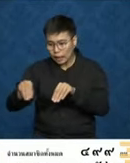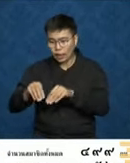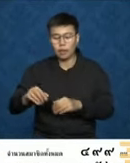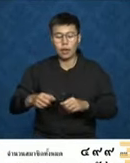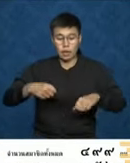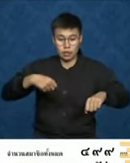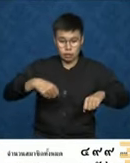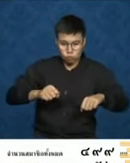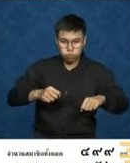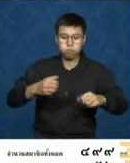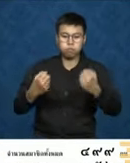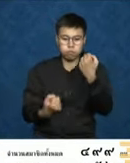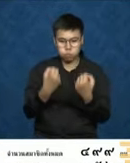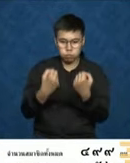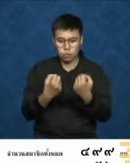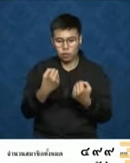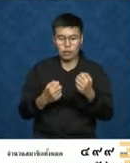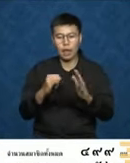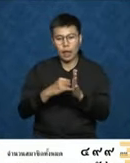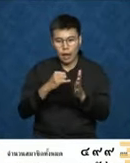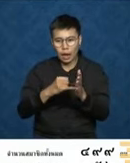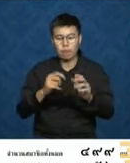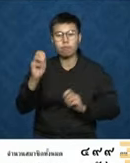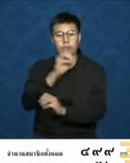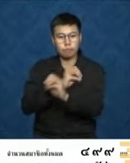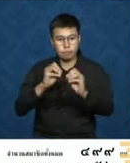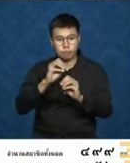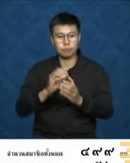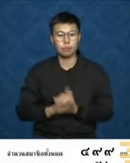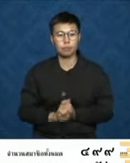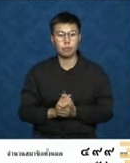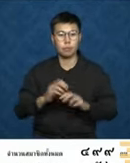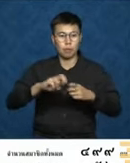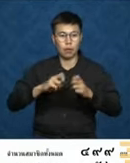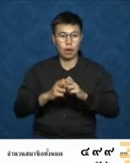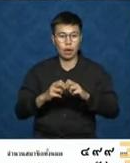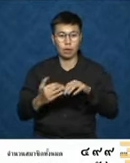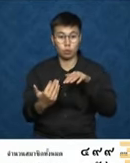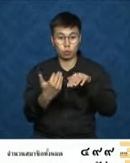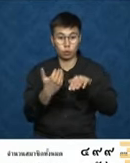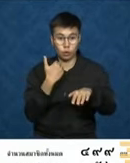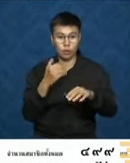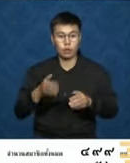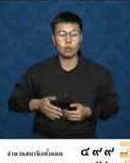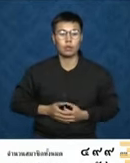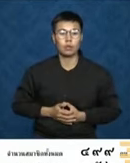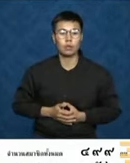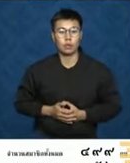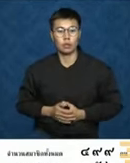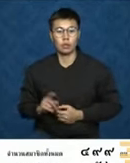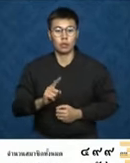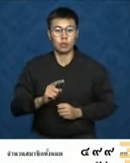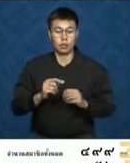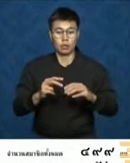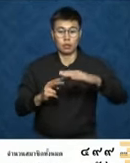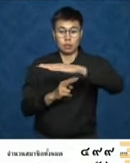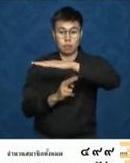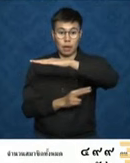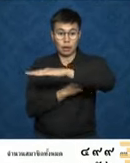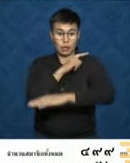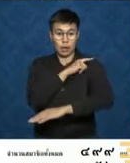ขี่รถได้อย่างสะดวกและปลอดภัยด้วยครับเรื่องที่ 3ปัญหาถนนตำบลพะเนาหมู่ 8บริเวณสะพานขาว